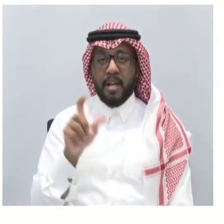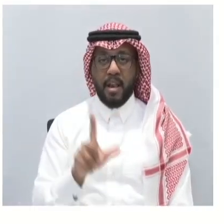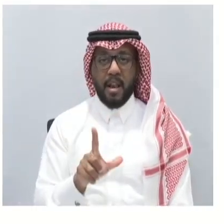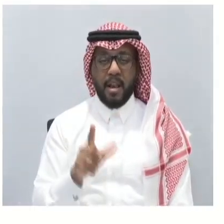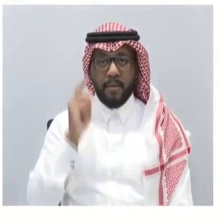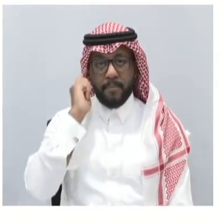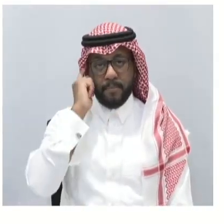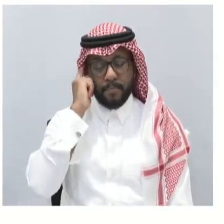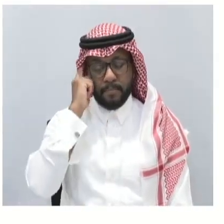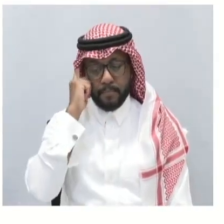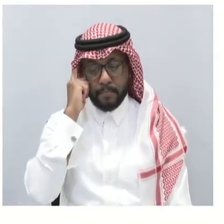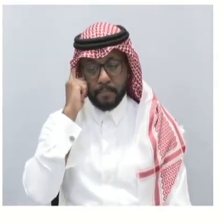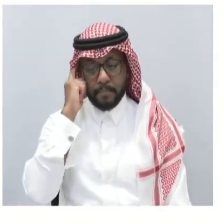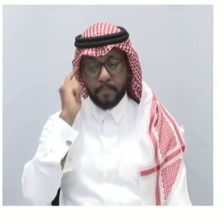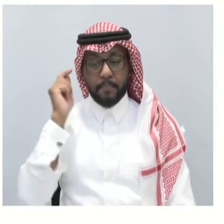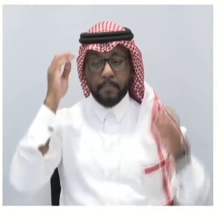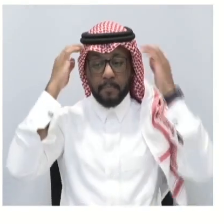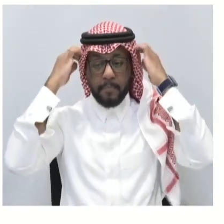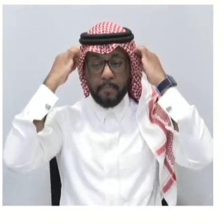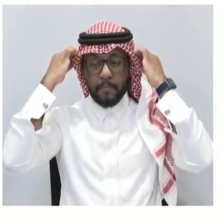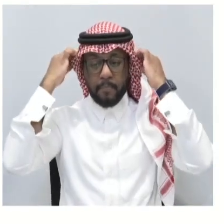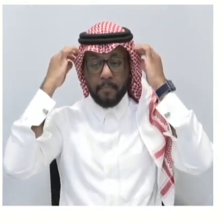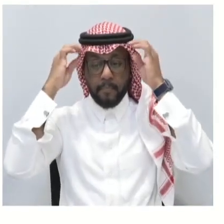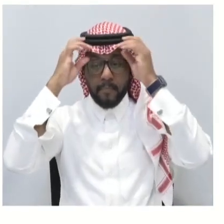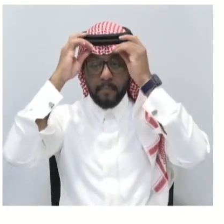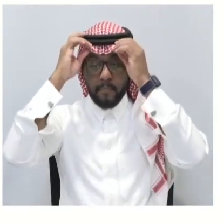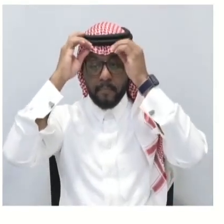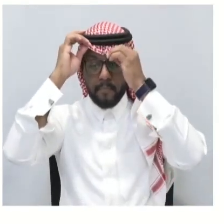ياكل الاعشاب يتغذى على